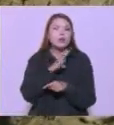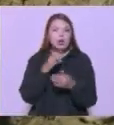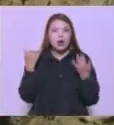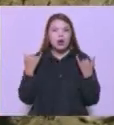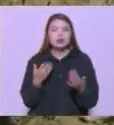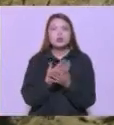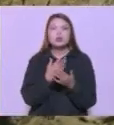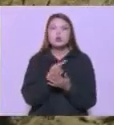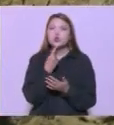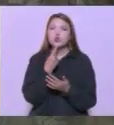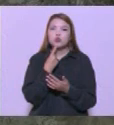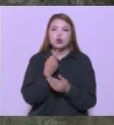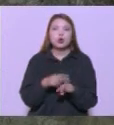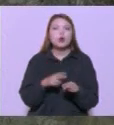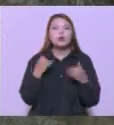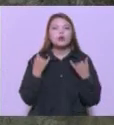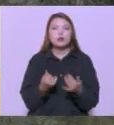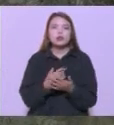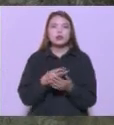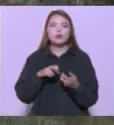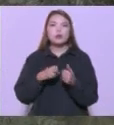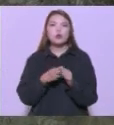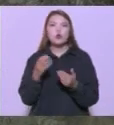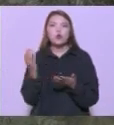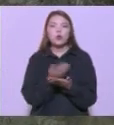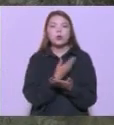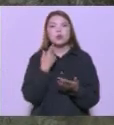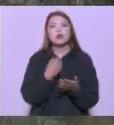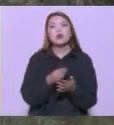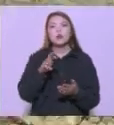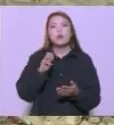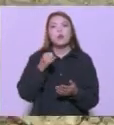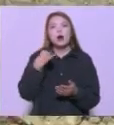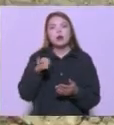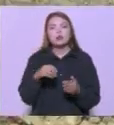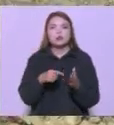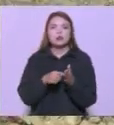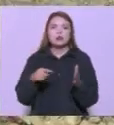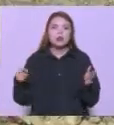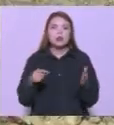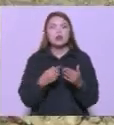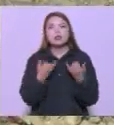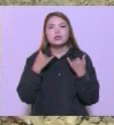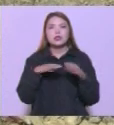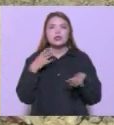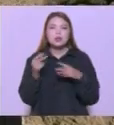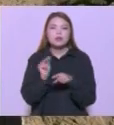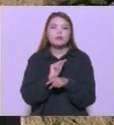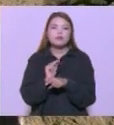жылу жеткізуде мәселе көп. Осы олқылықты шешу үшін қалада мамыр айынан бері құбырларды жаңалау жұмыстары жүріп